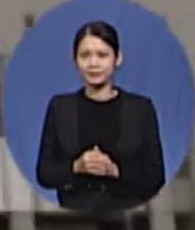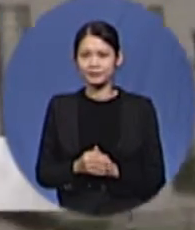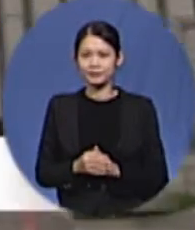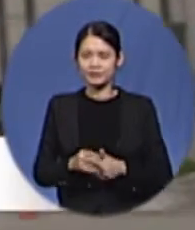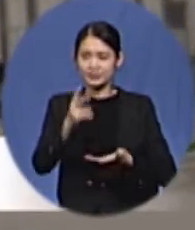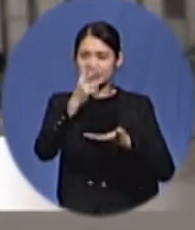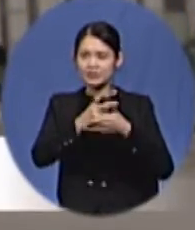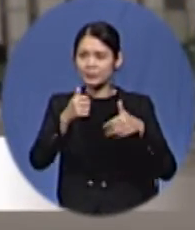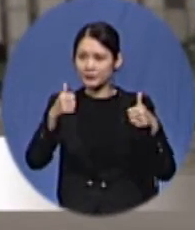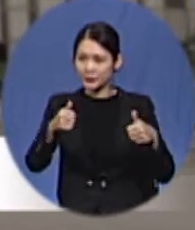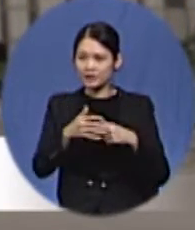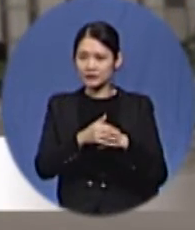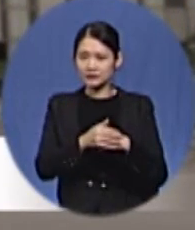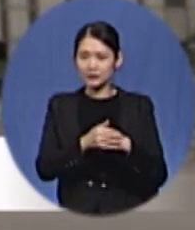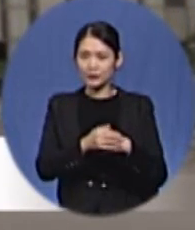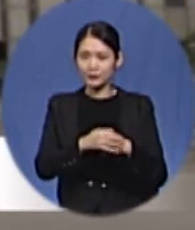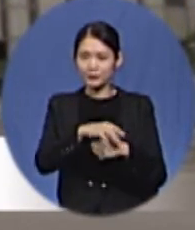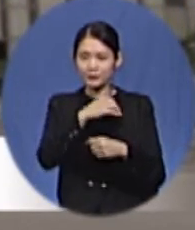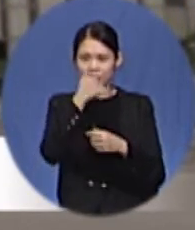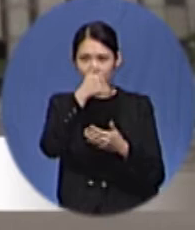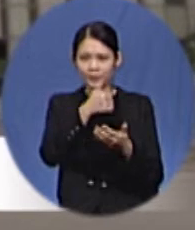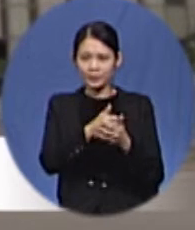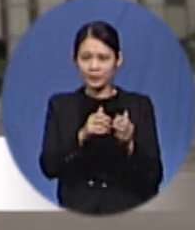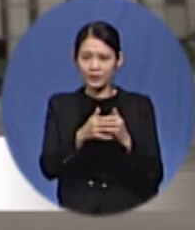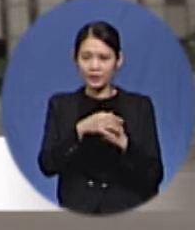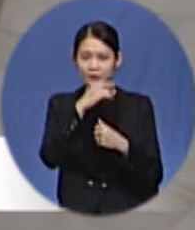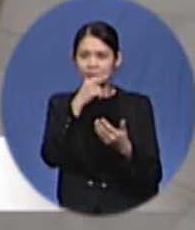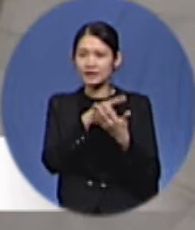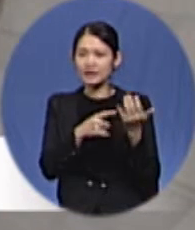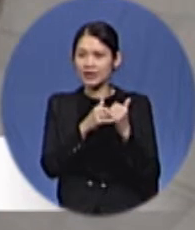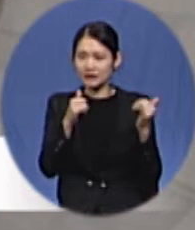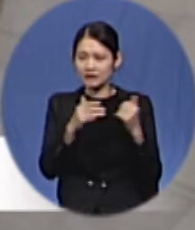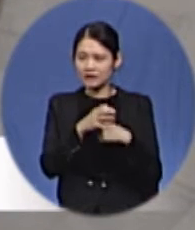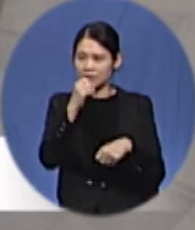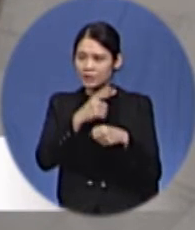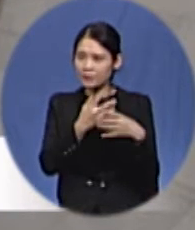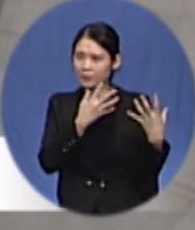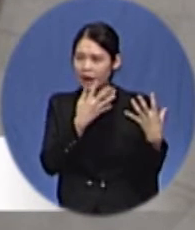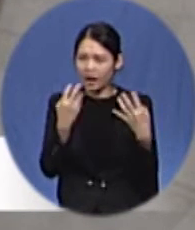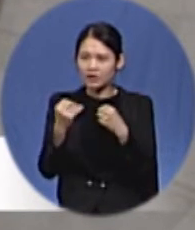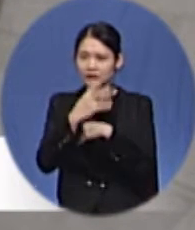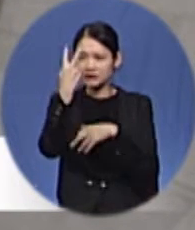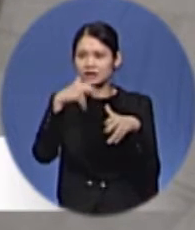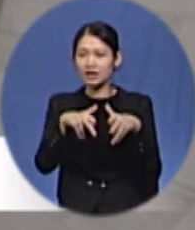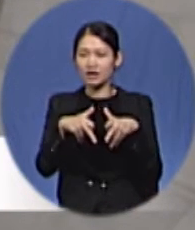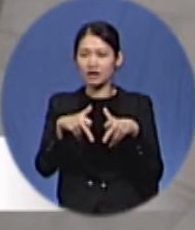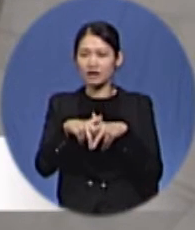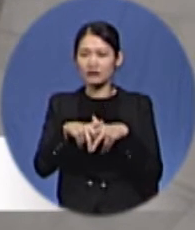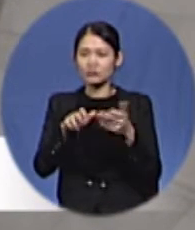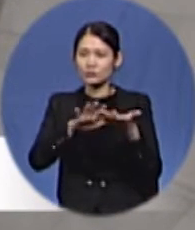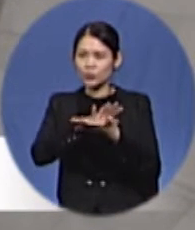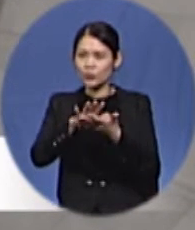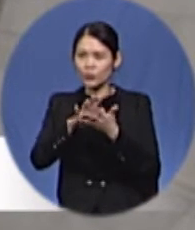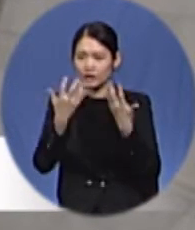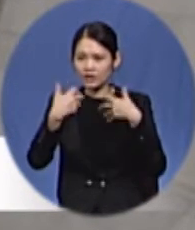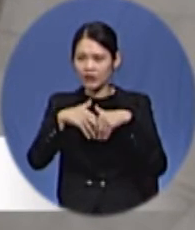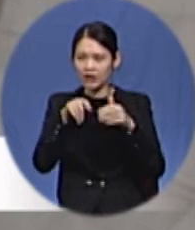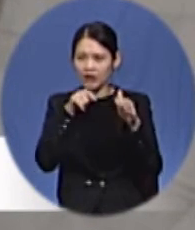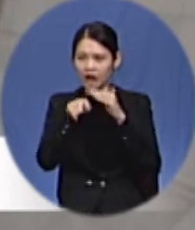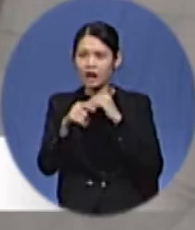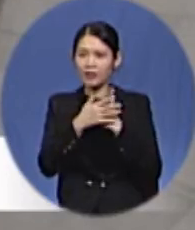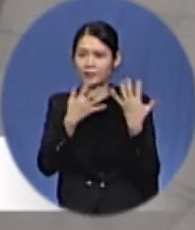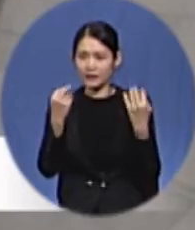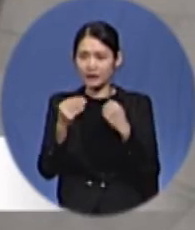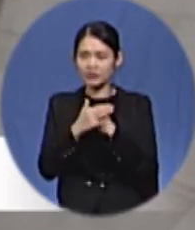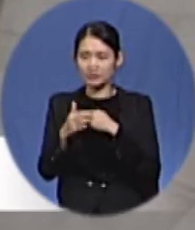이날 재판에서 원고 측 변호사는 이미 많은 시각장애인들이 놀이기구를 이용하고 있다며 놀이기구 이용 관련